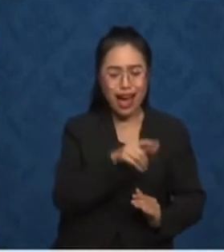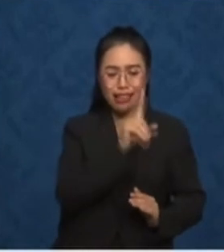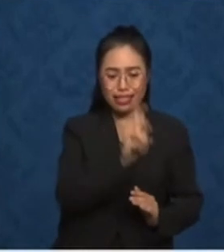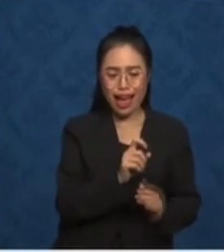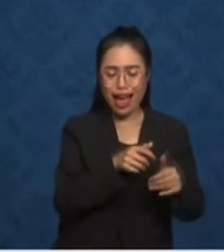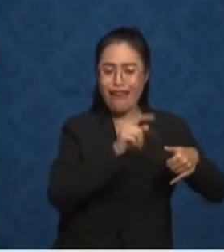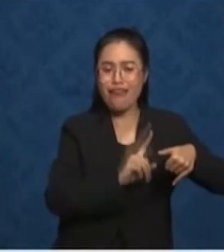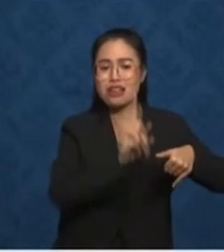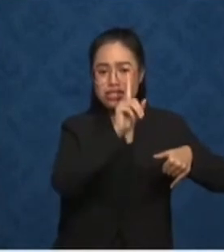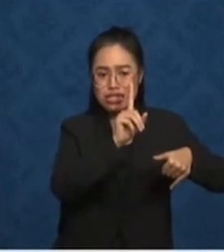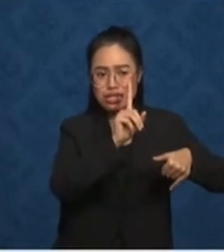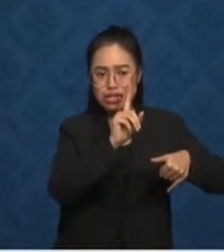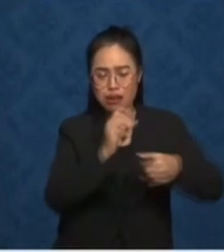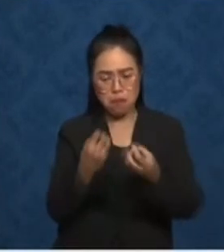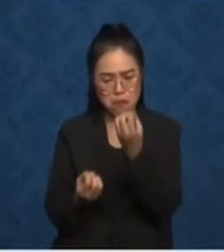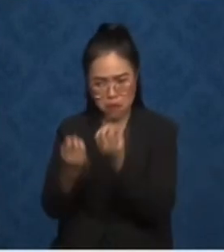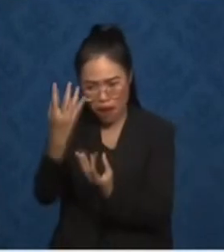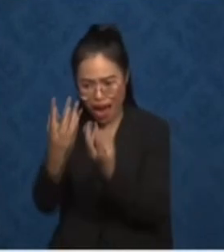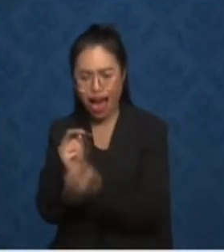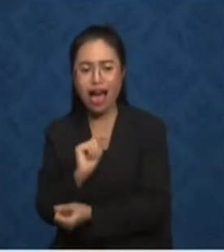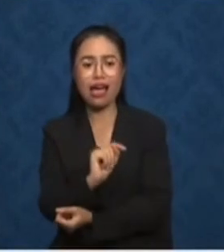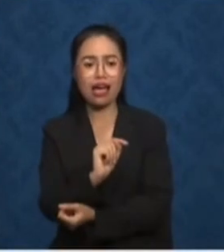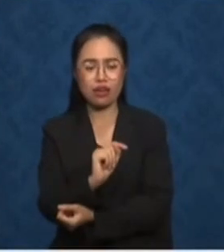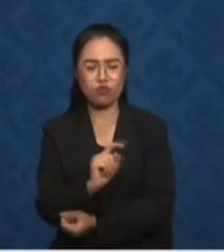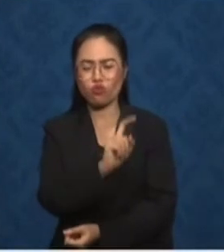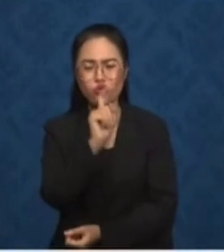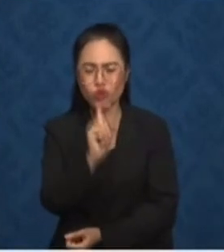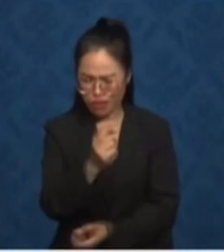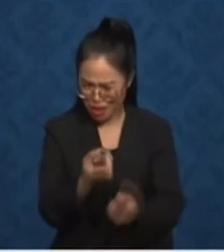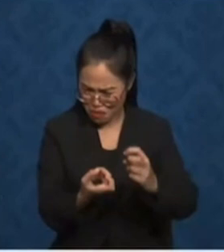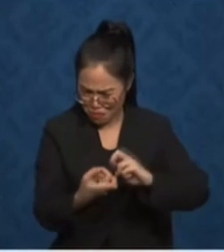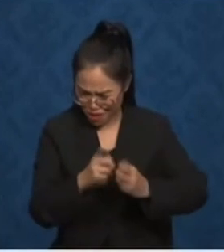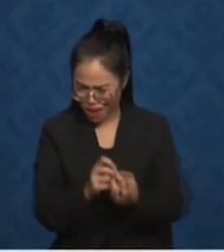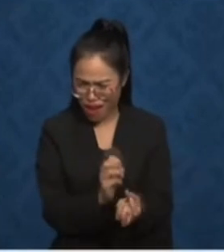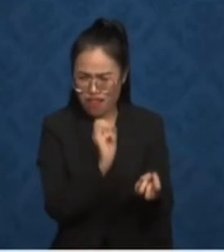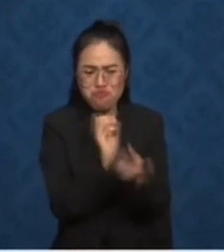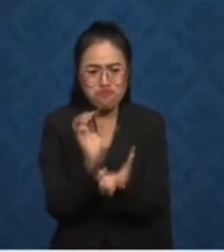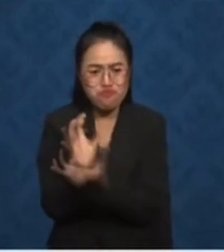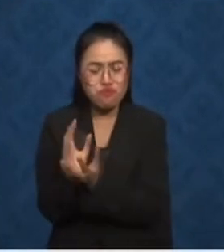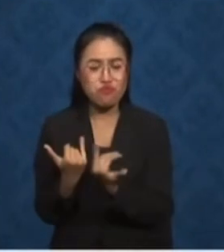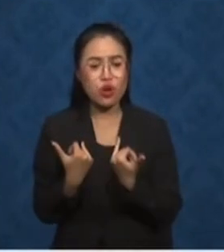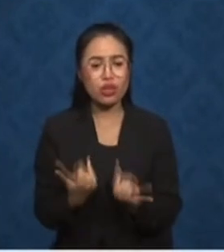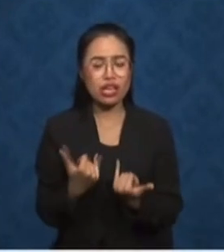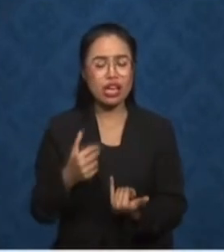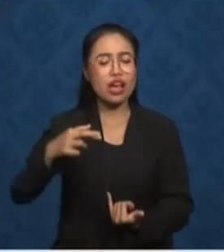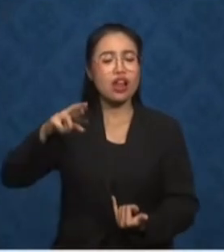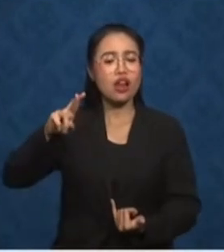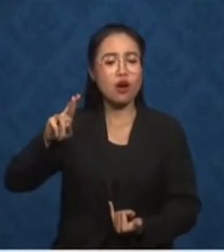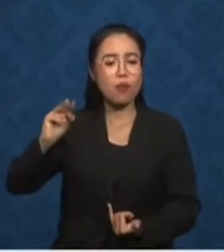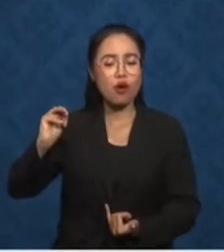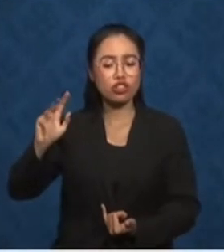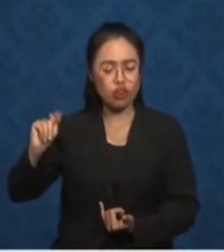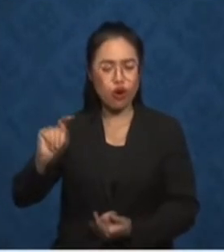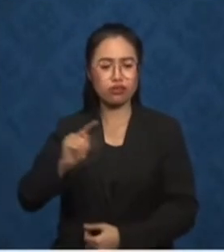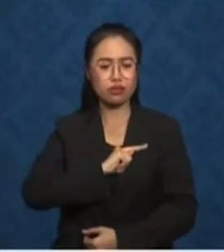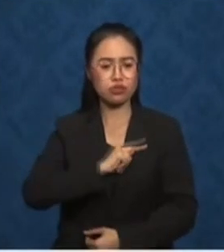ัเกิน 50% ในเกตของผมผมสงสัยจๆครับ ความเสียหายขนาดนี้รัฐมติทรัผดชอบ ทำไมได้หรือยั